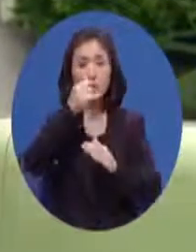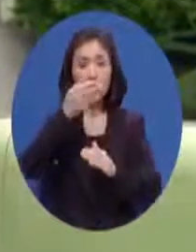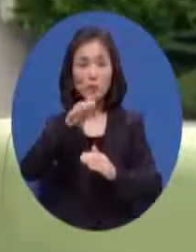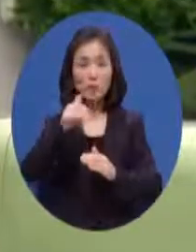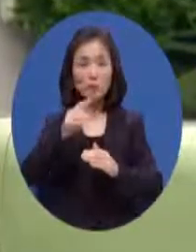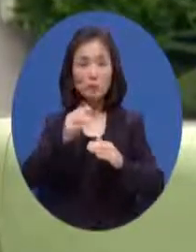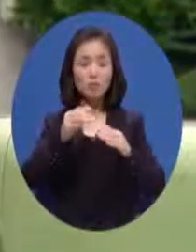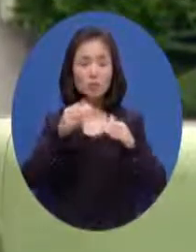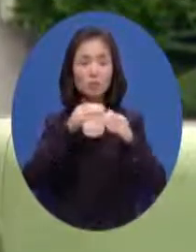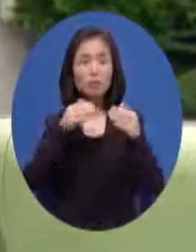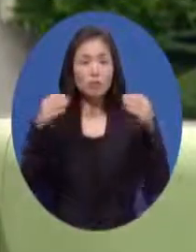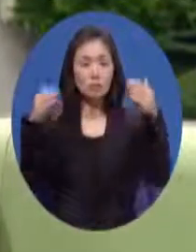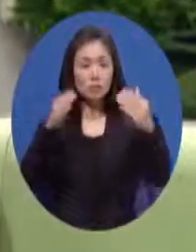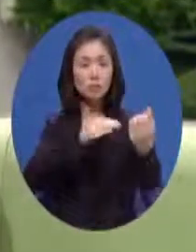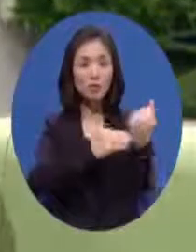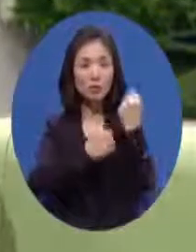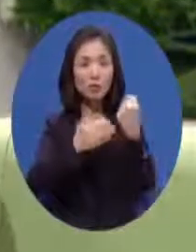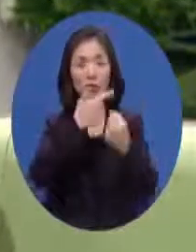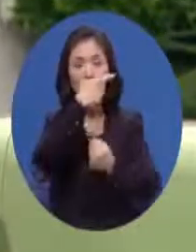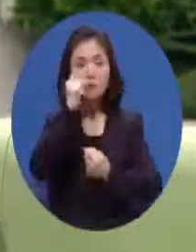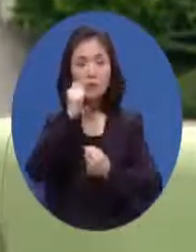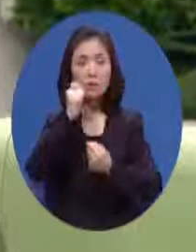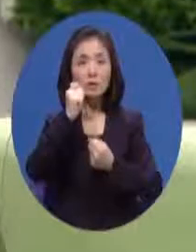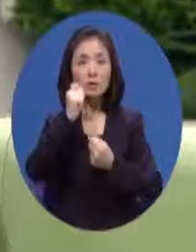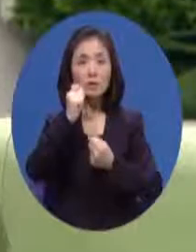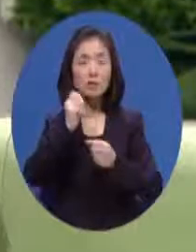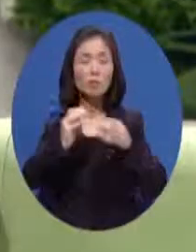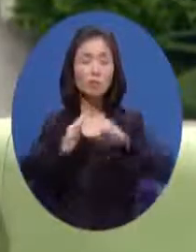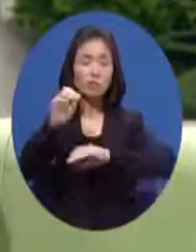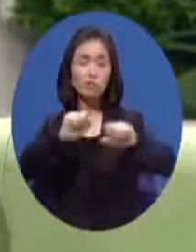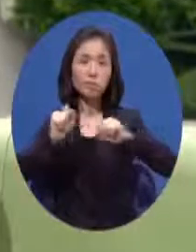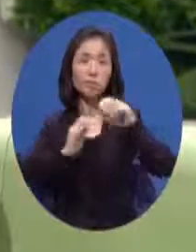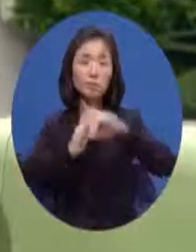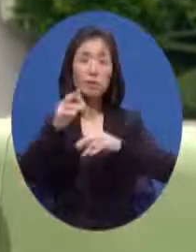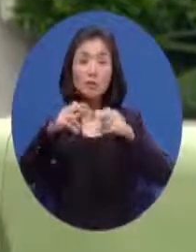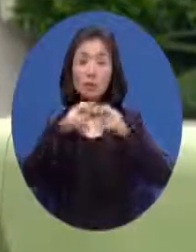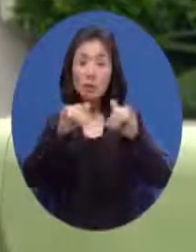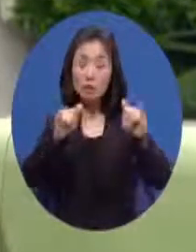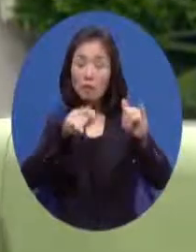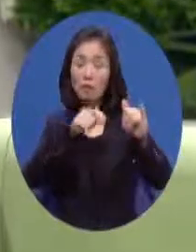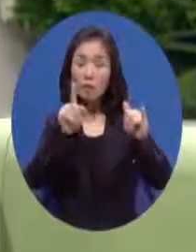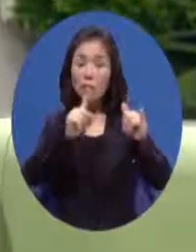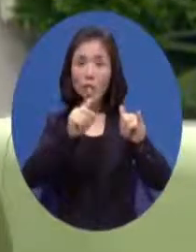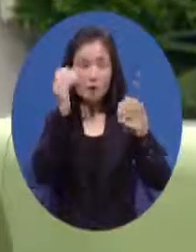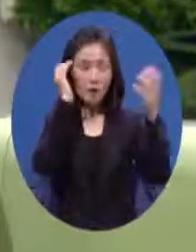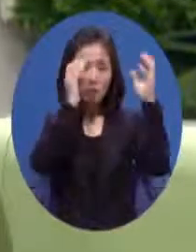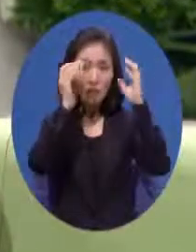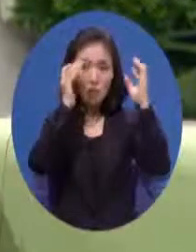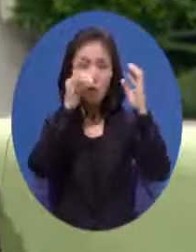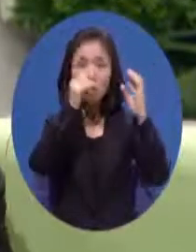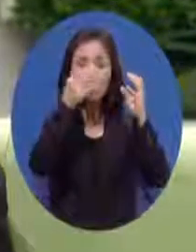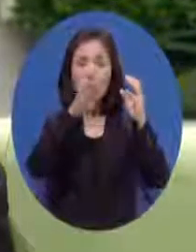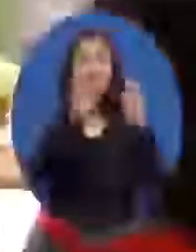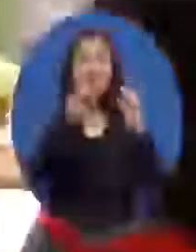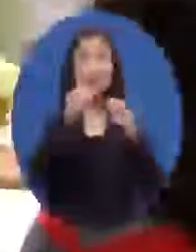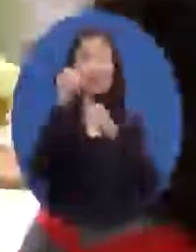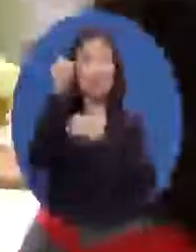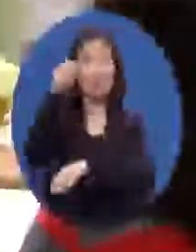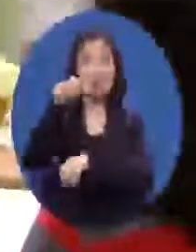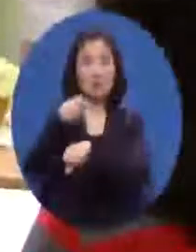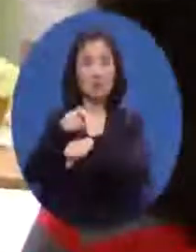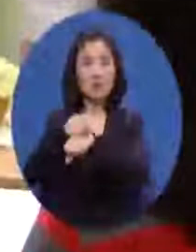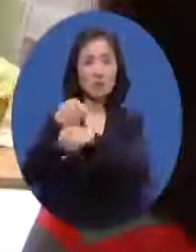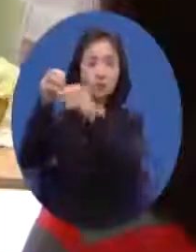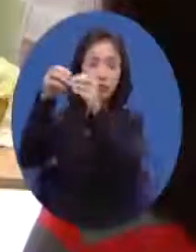과잉행동 장애라고 진단을 내리는 경우는 산만한데 이 산만함이 선천적 요인이다. 기질적 혹은